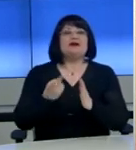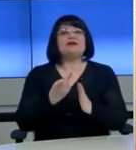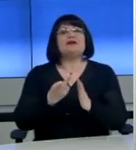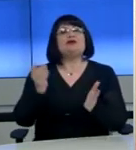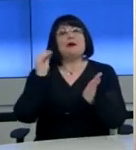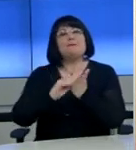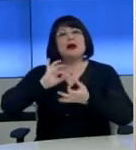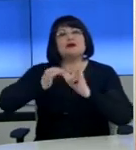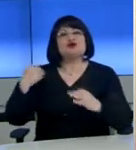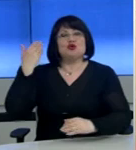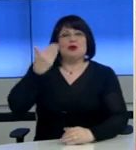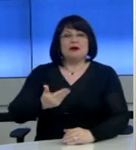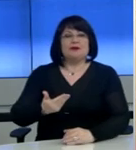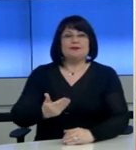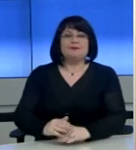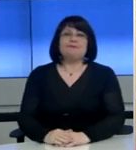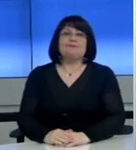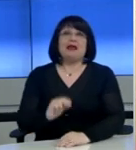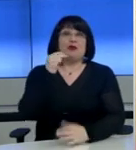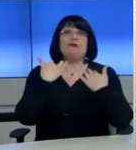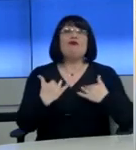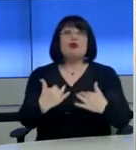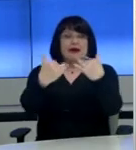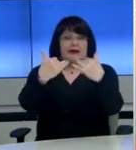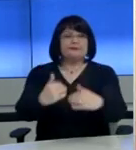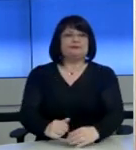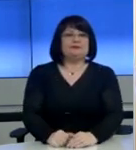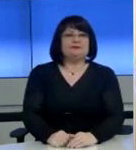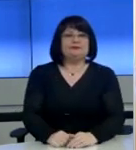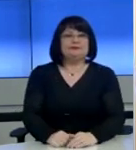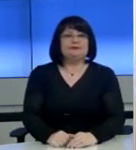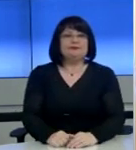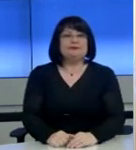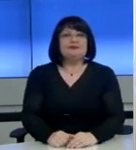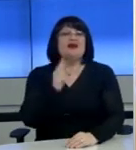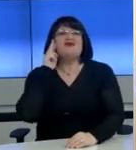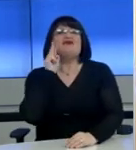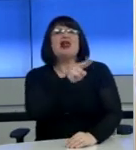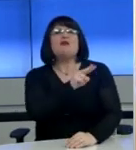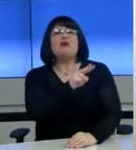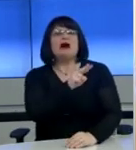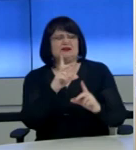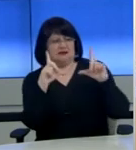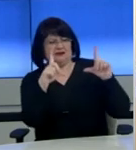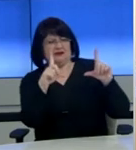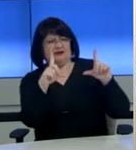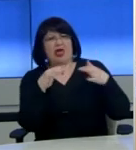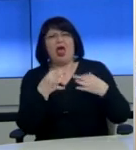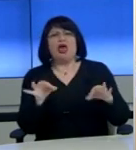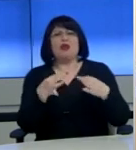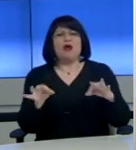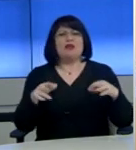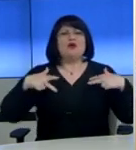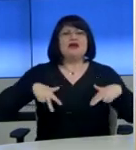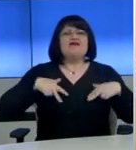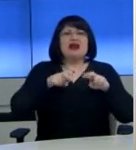ιστορία του Κοινοβουλίου βιώνουμε αυτή την εικόνα των άδειων